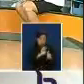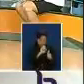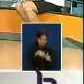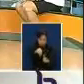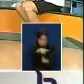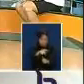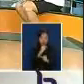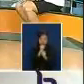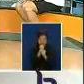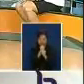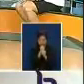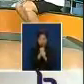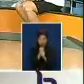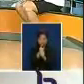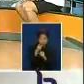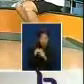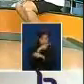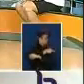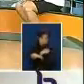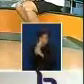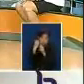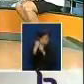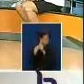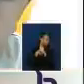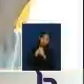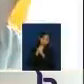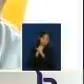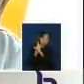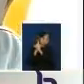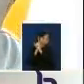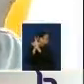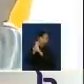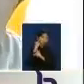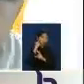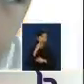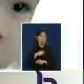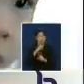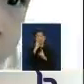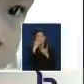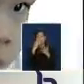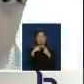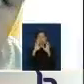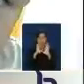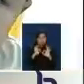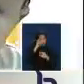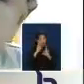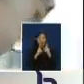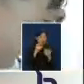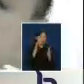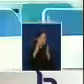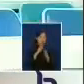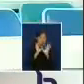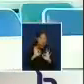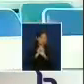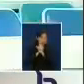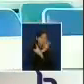การในการควบคุมดูแลเด็กตั้งแต่เริ่มมีอาการเนี่ยท่านปลอดภัย ครับครับ นะฮะไม่ต้องกลัวเรื่องการจะเสียชีวิตอะไร ครับแต่ว่า